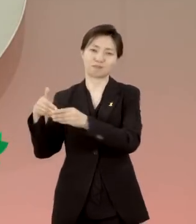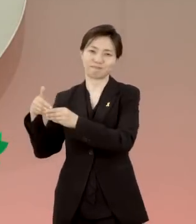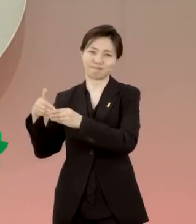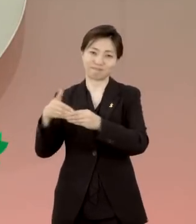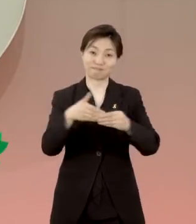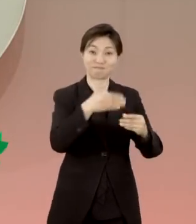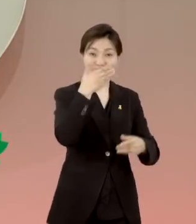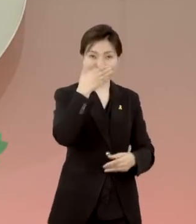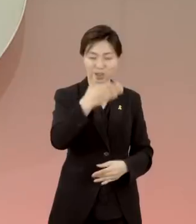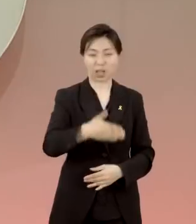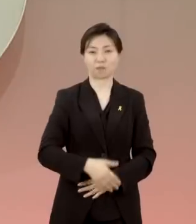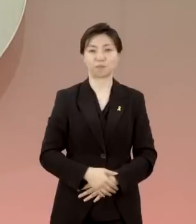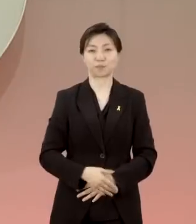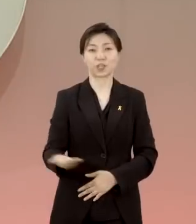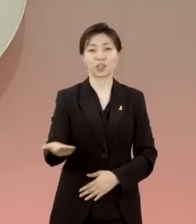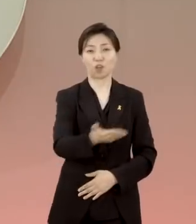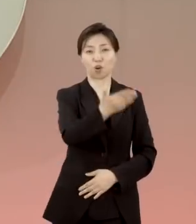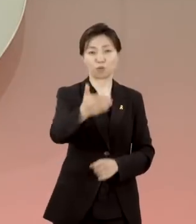것입니다 여러분